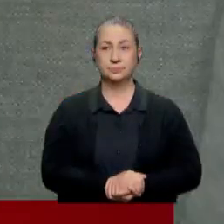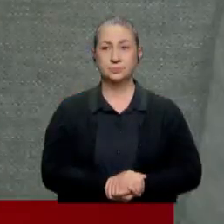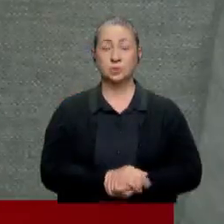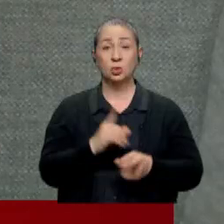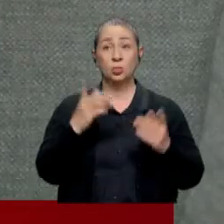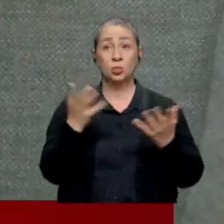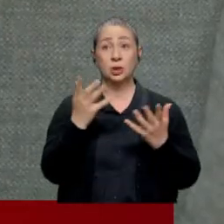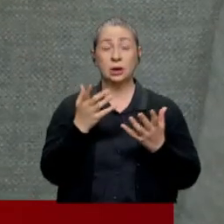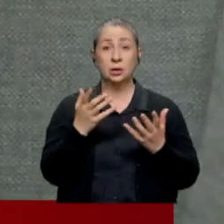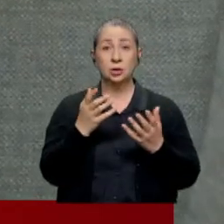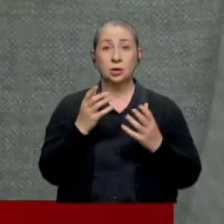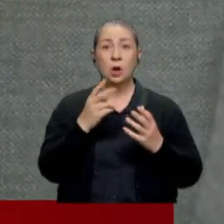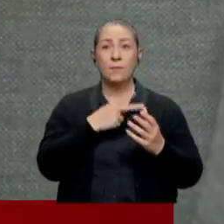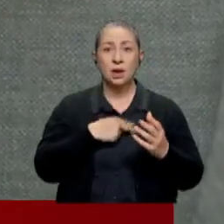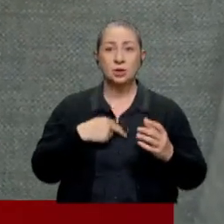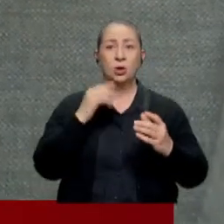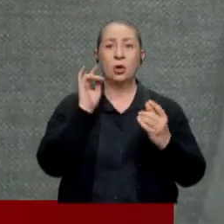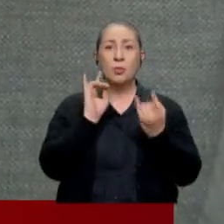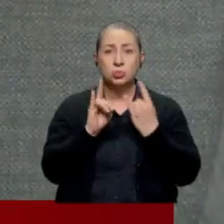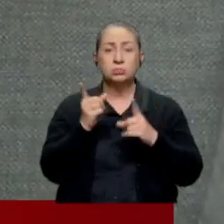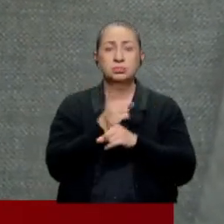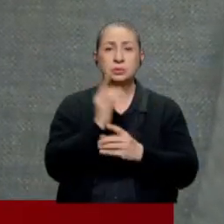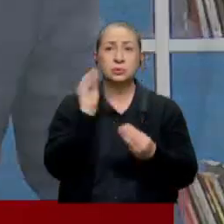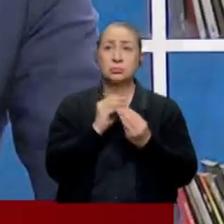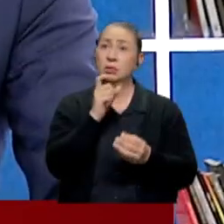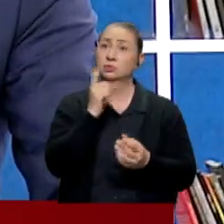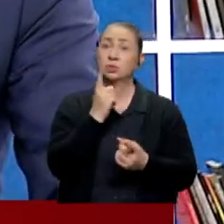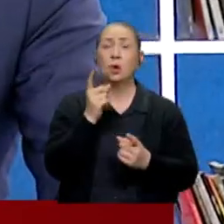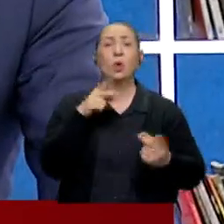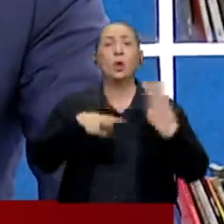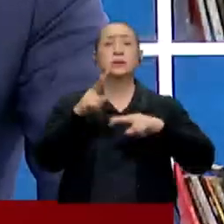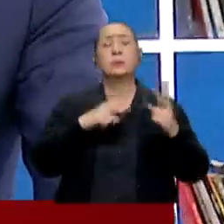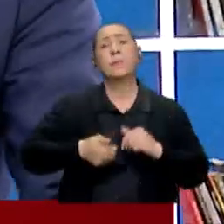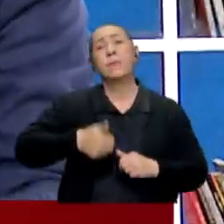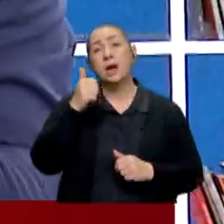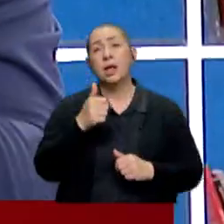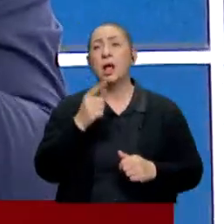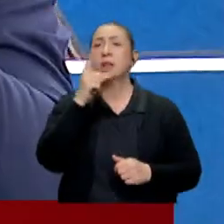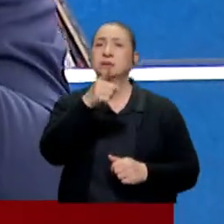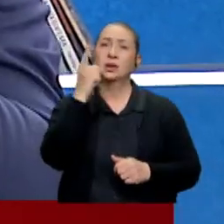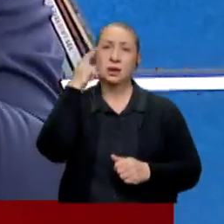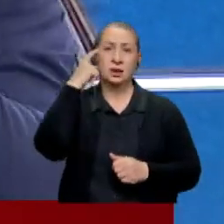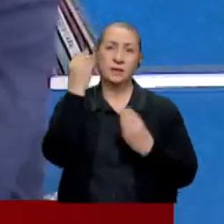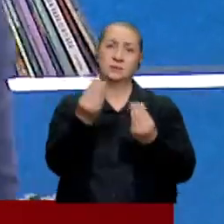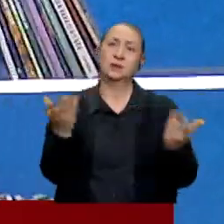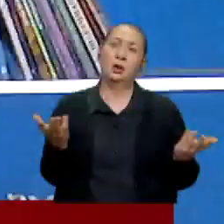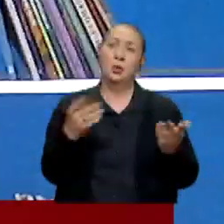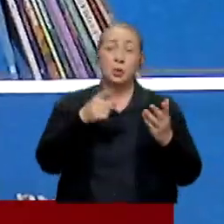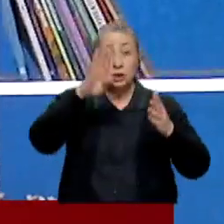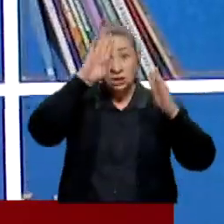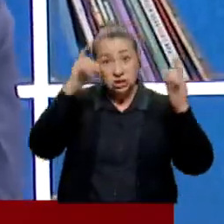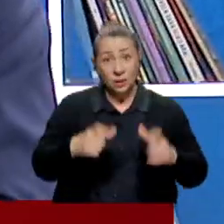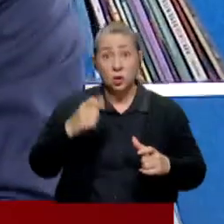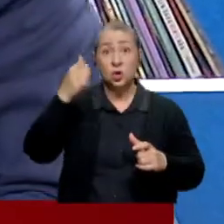Bu kadar toplu taşımaya zam yapılıyor mesela. Çok yanlış bir şey. Ulaştırma Bakanı. Allah sana akıl versin ya. Bu